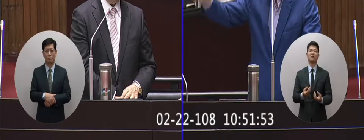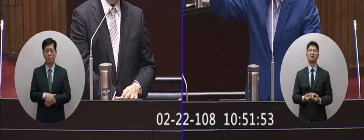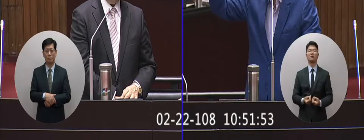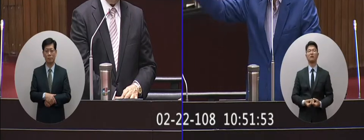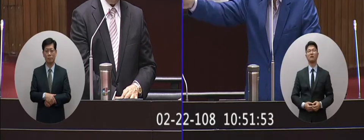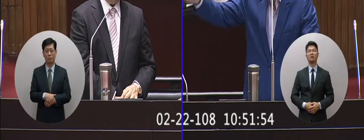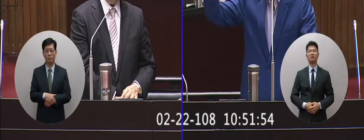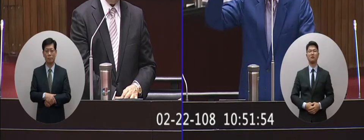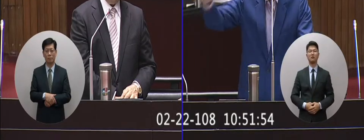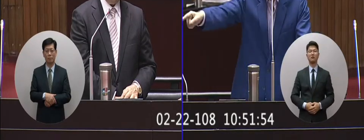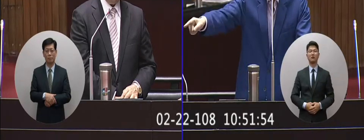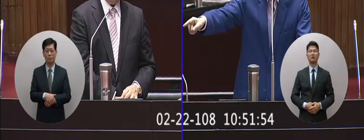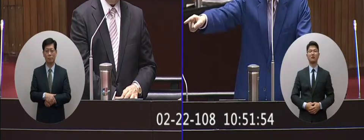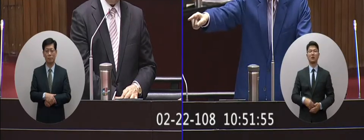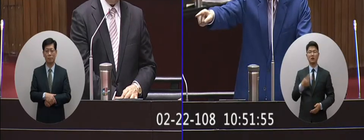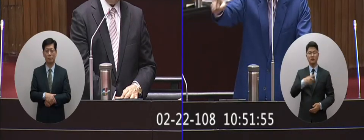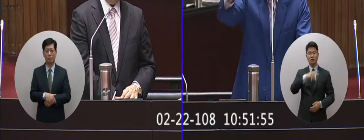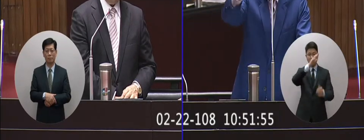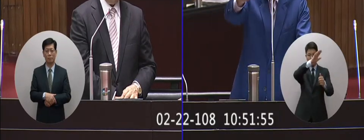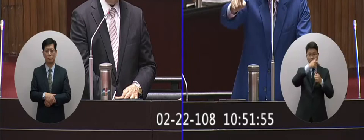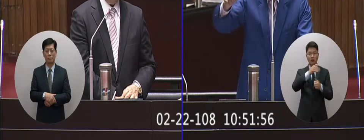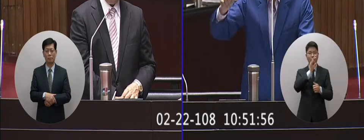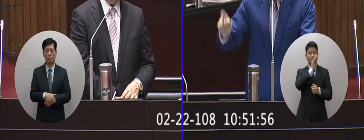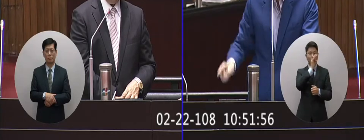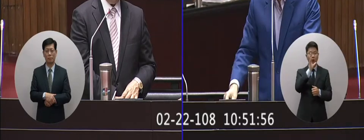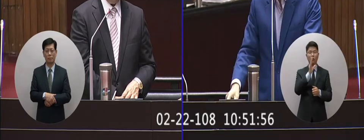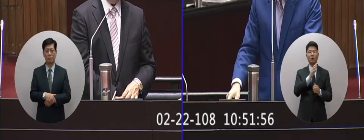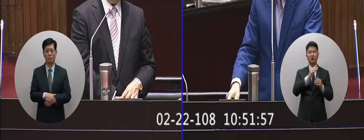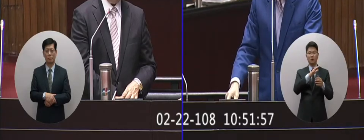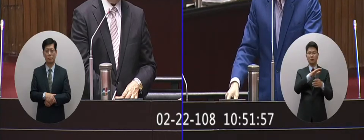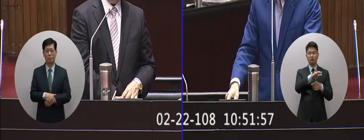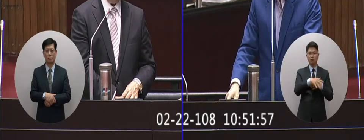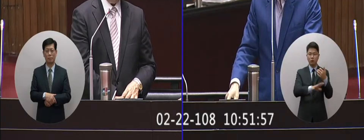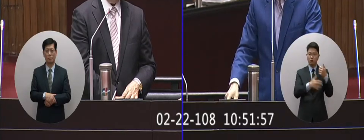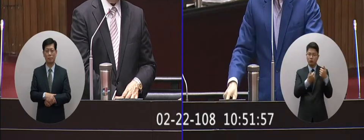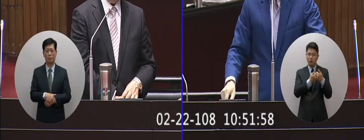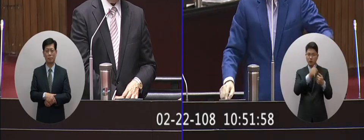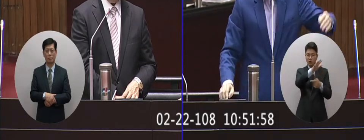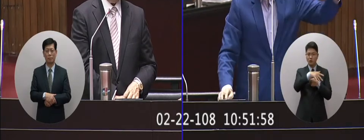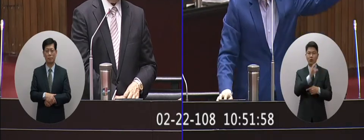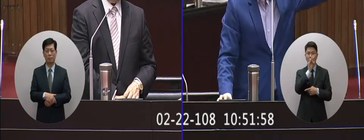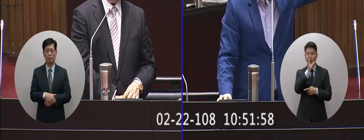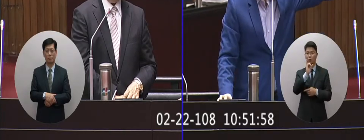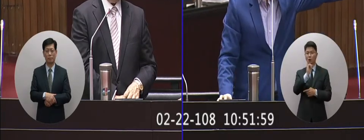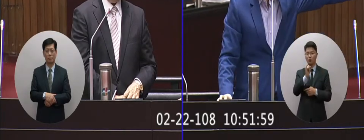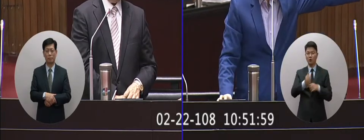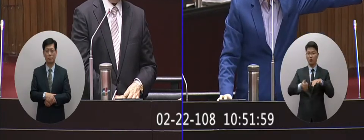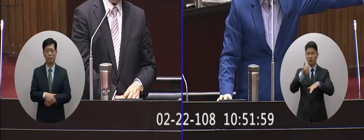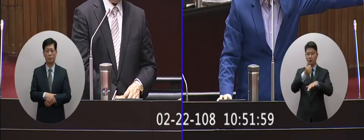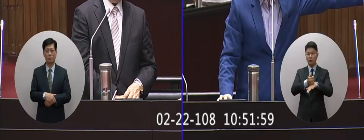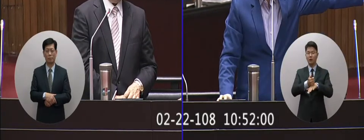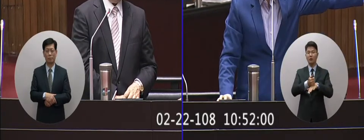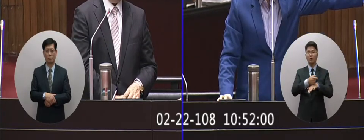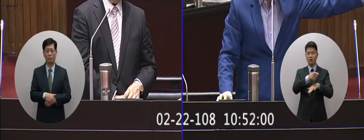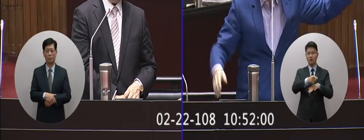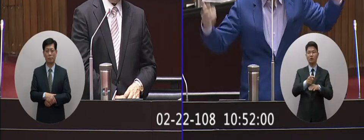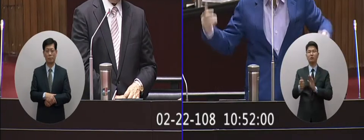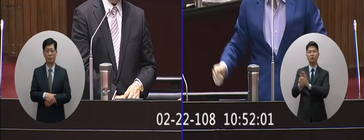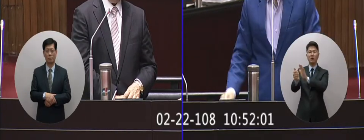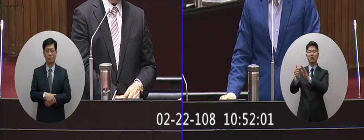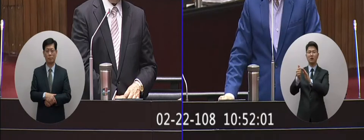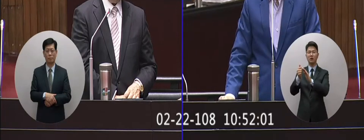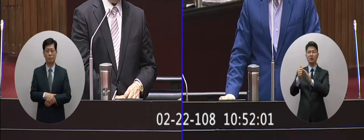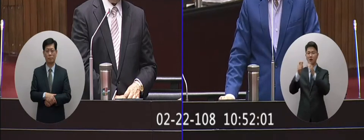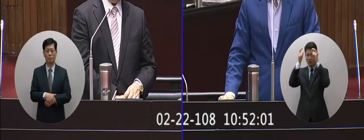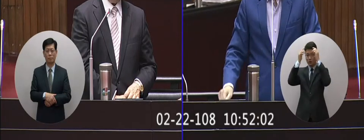就像你们找了一个吴怡宁，农委会找了个吴怡宁，造就了韩国瑜，是一